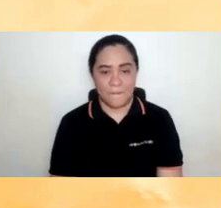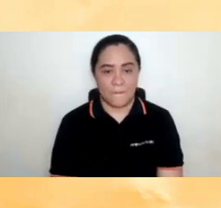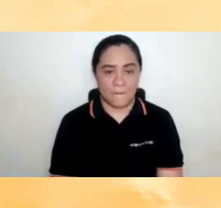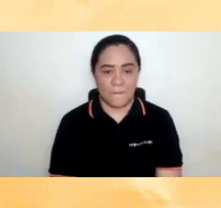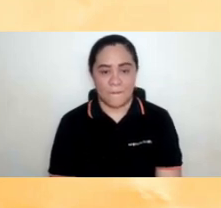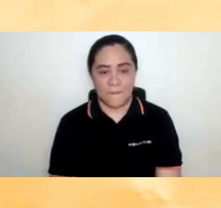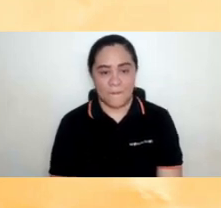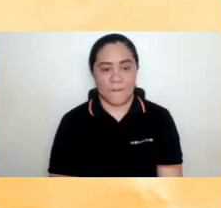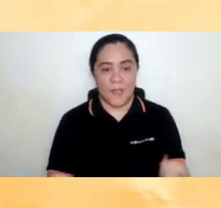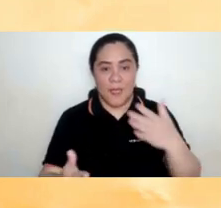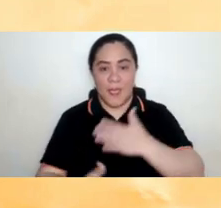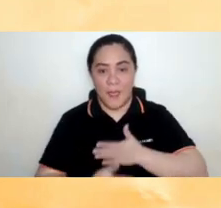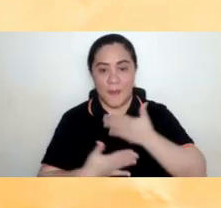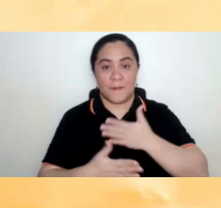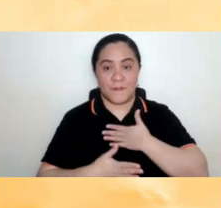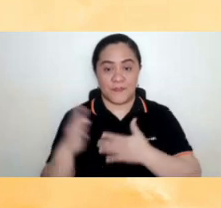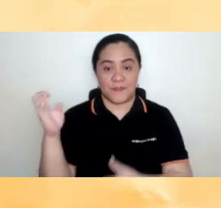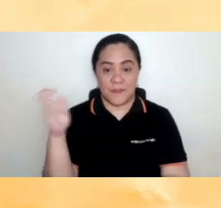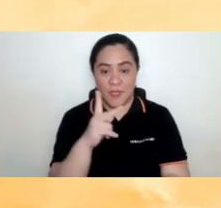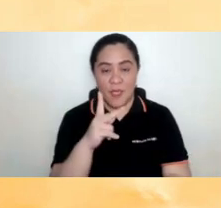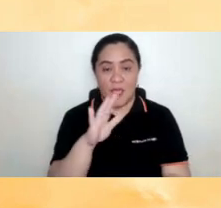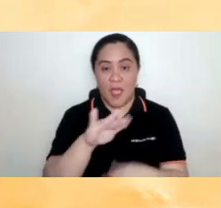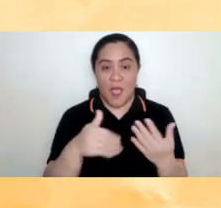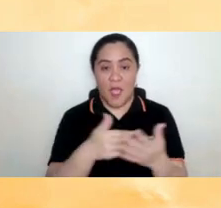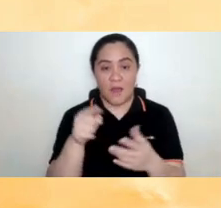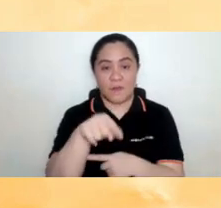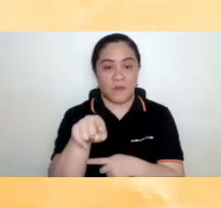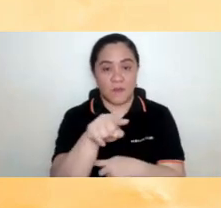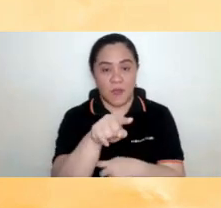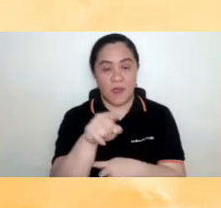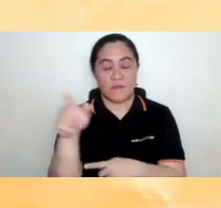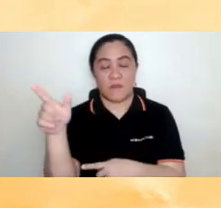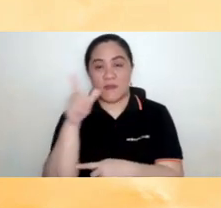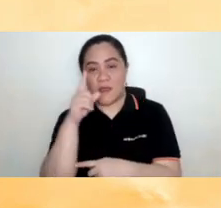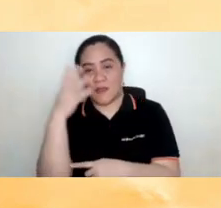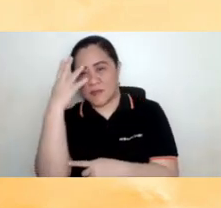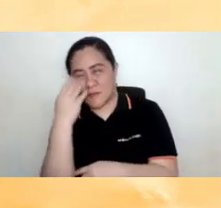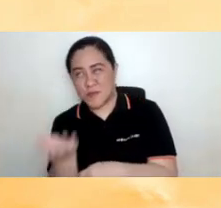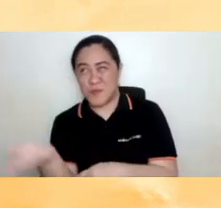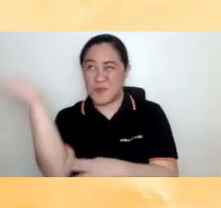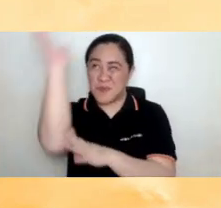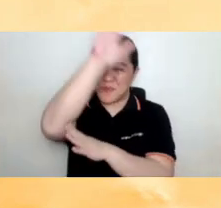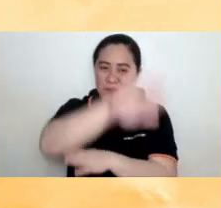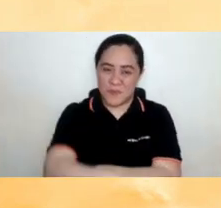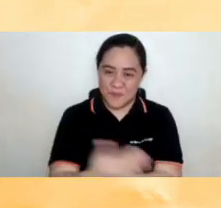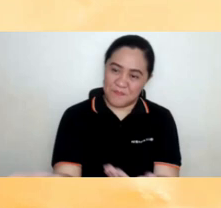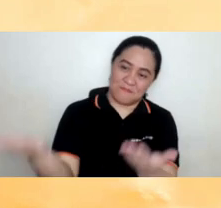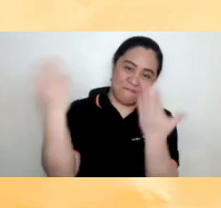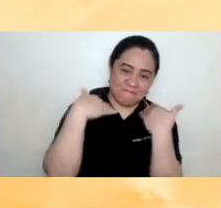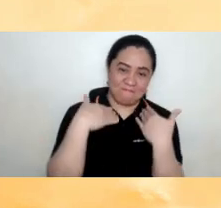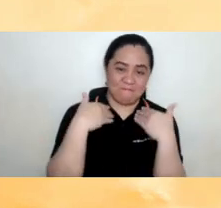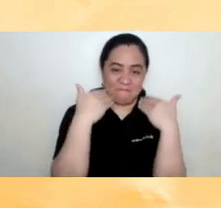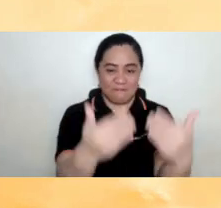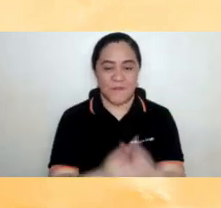Maligayang pagbabalik. Kamusta ang tulog, tanghalian, araw at hapon? Halika na, tuloy tayo.